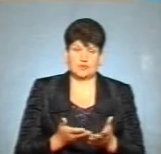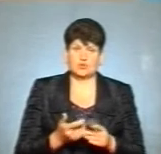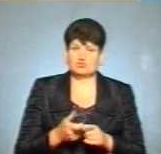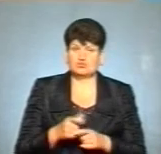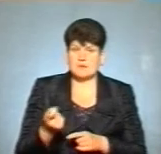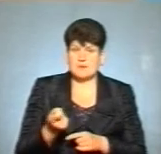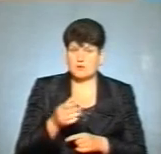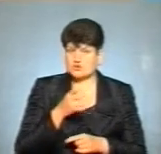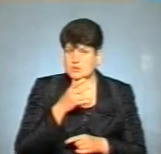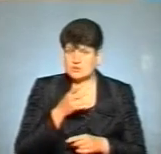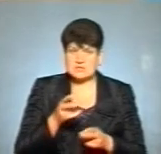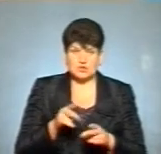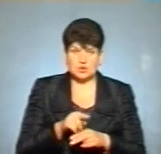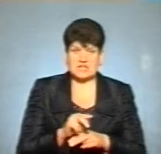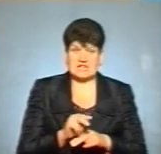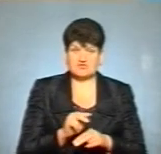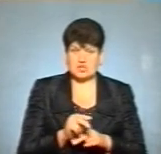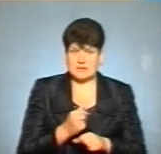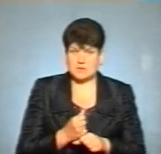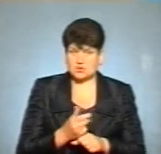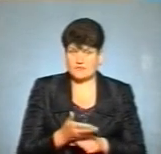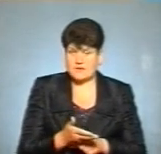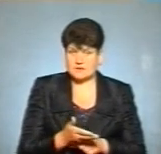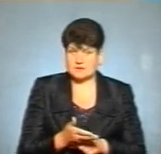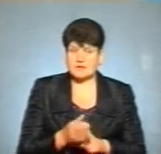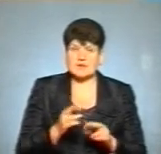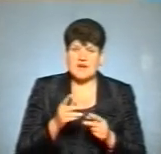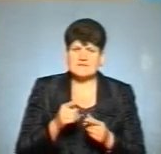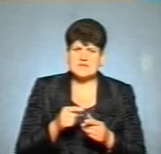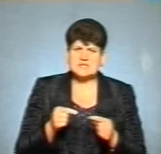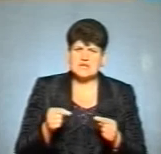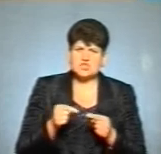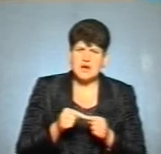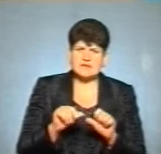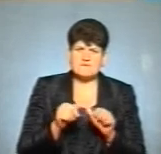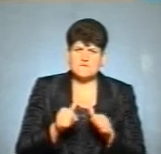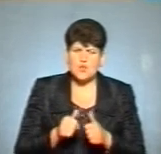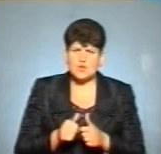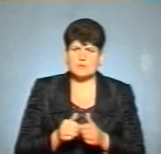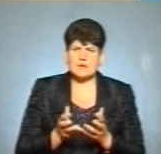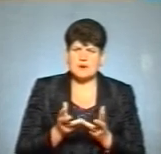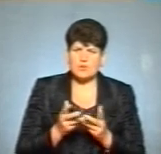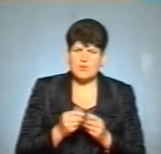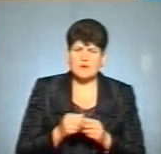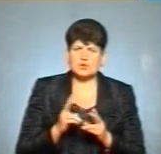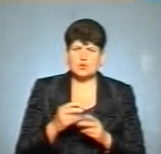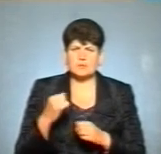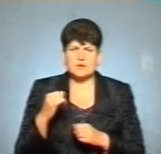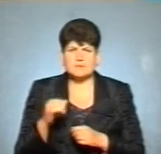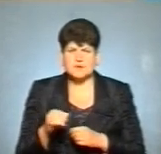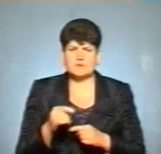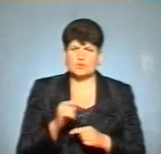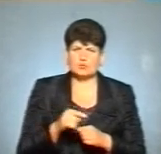мало часу залишається для того, щоб їх навчити працювати, як визначати, як формули, по цих формулах вираховувати, хто переміг в тому чи